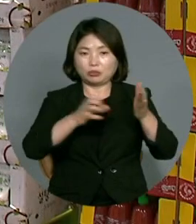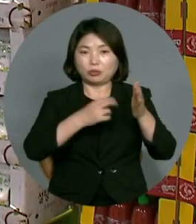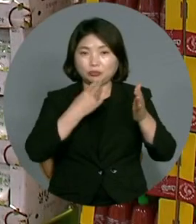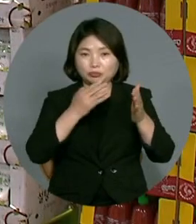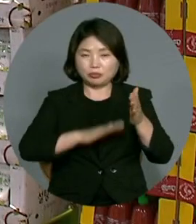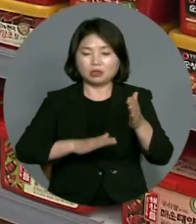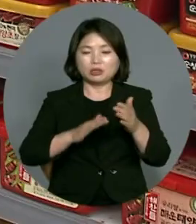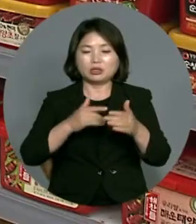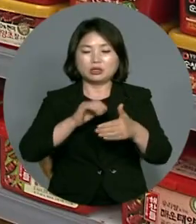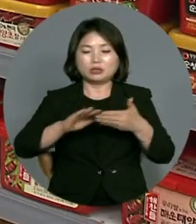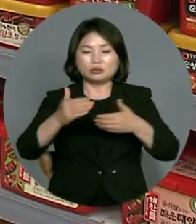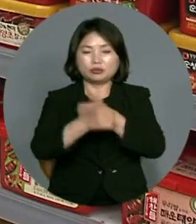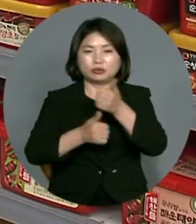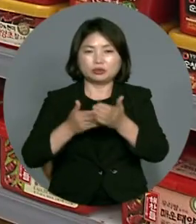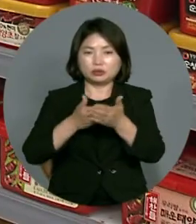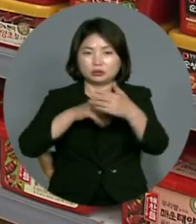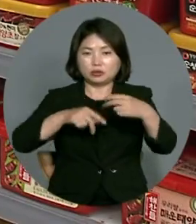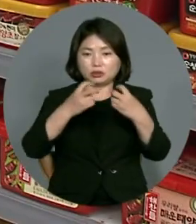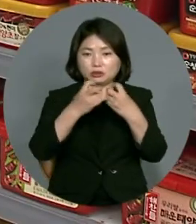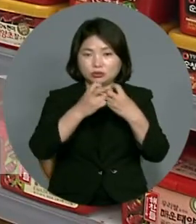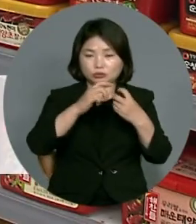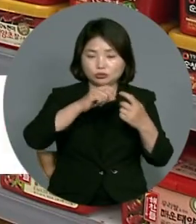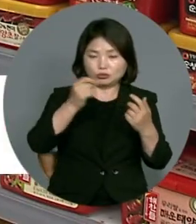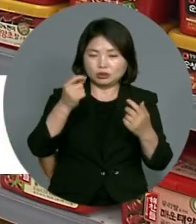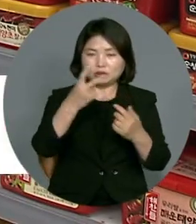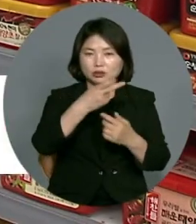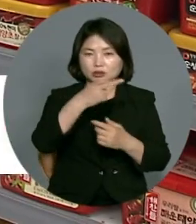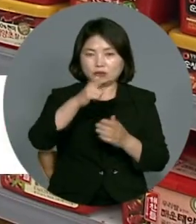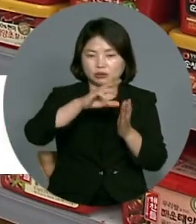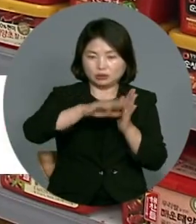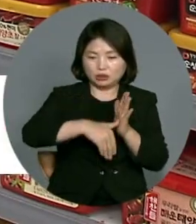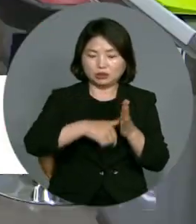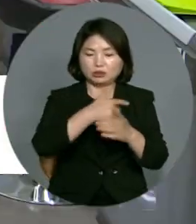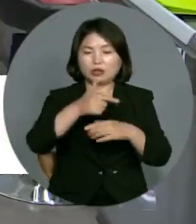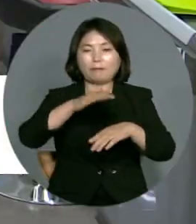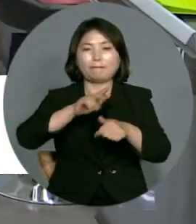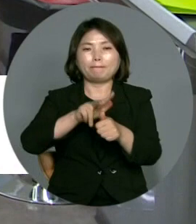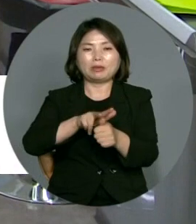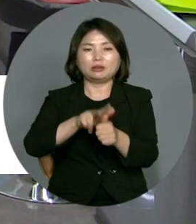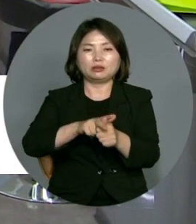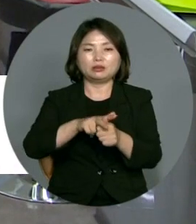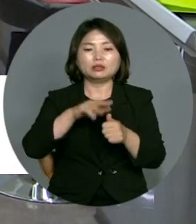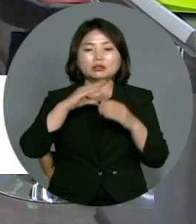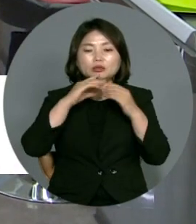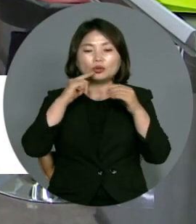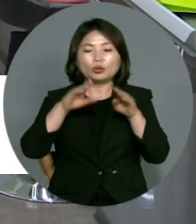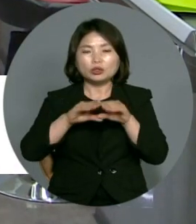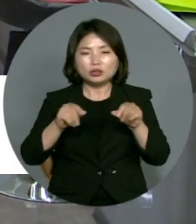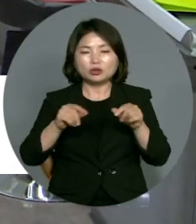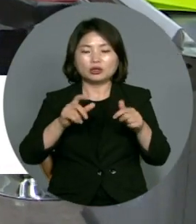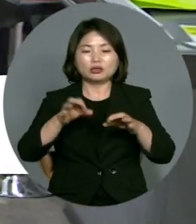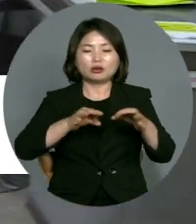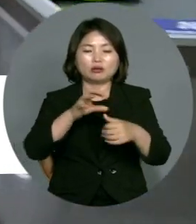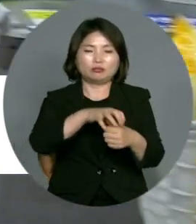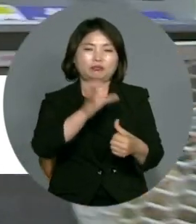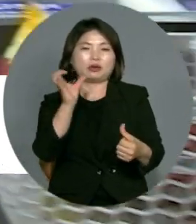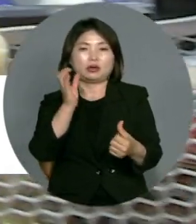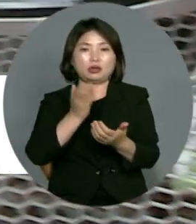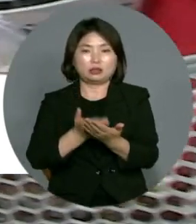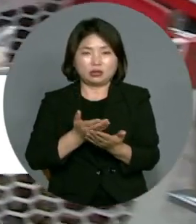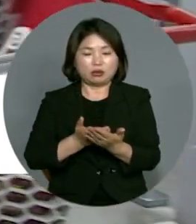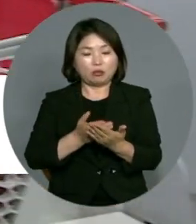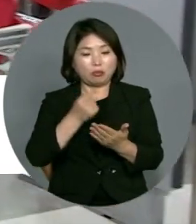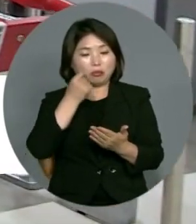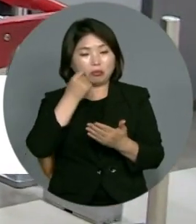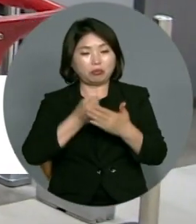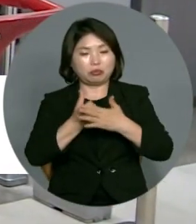않았지만 인수위가 제안한 정책 중 2012년 도입된 대형마트의 주말 영업 제한을 풀자는 정책이